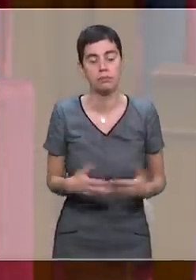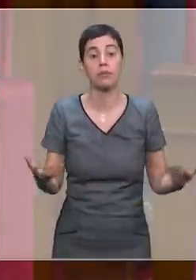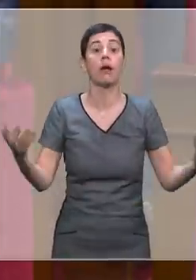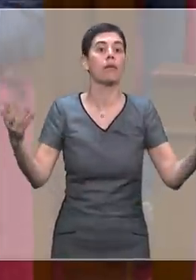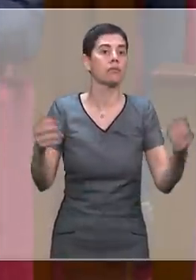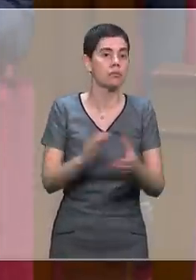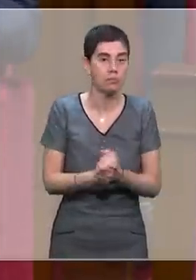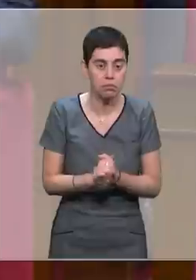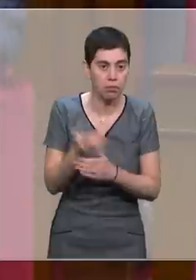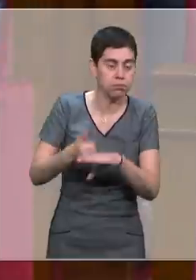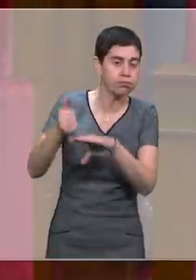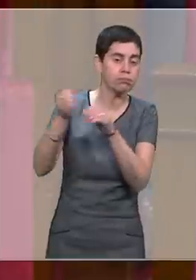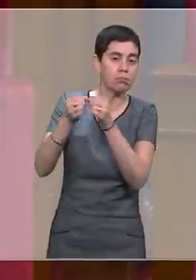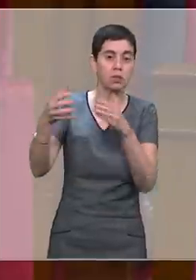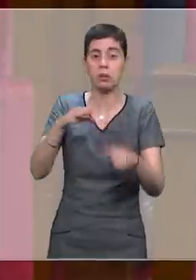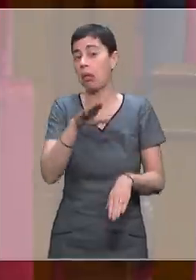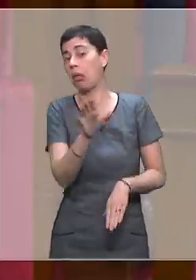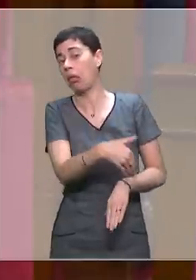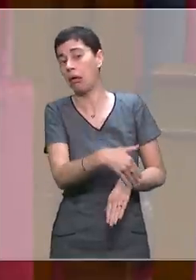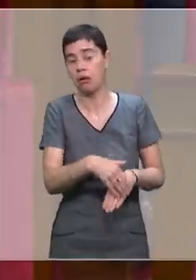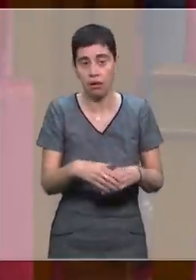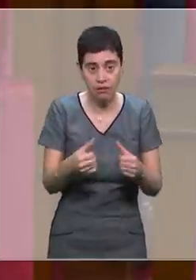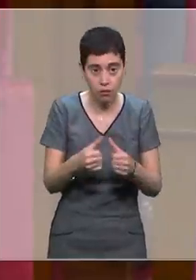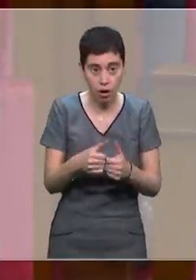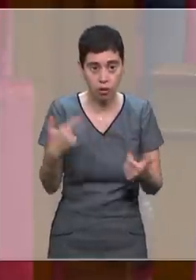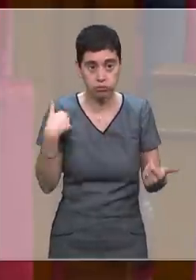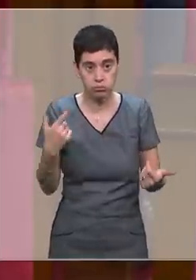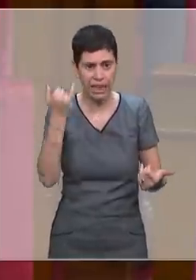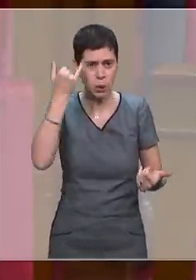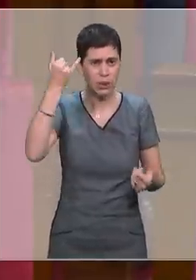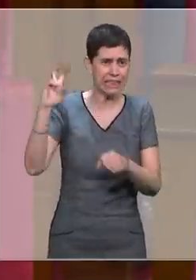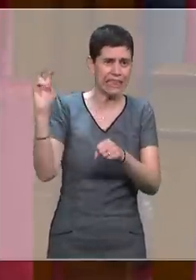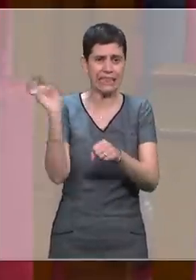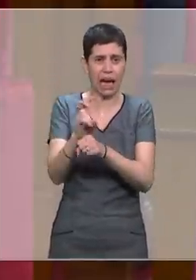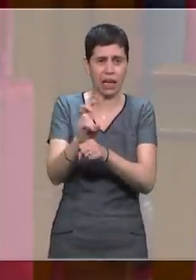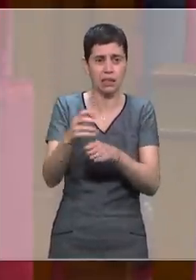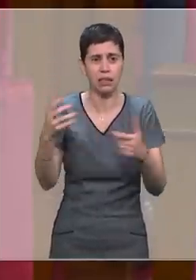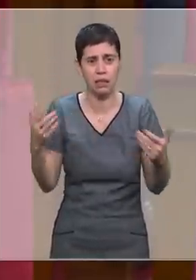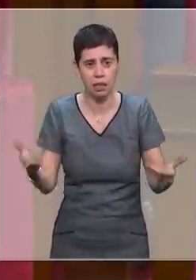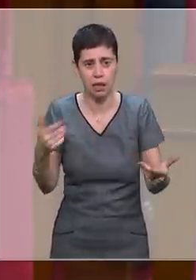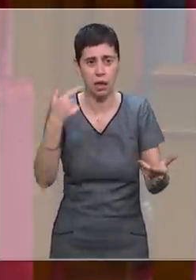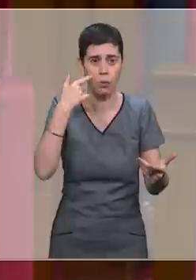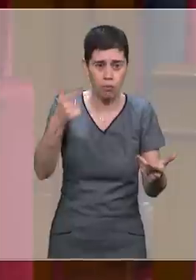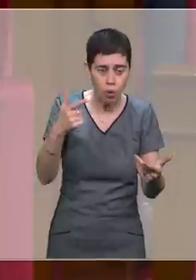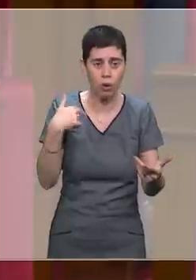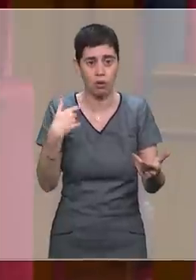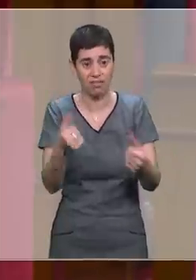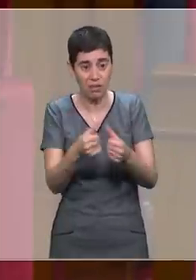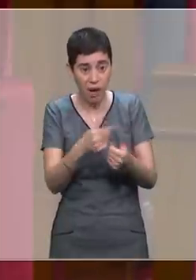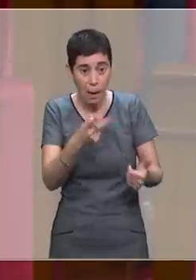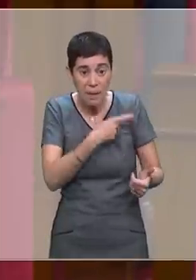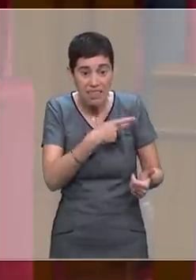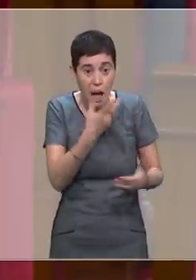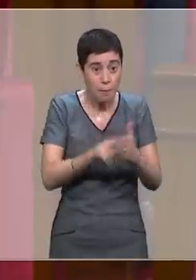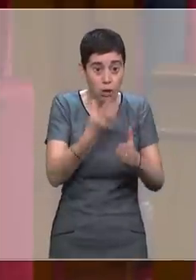dire du mépris de la majorité qui préfère camper sur des positions idéologiques plutôt que de remédier aux déserts médicaux et au